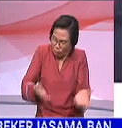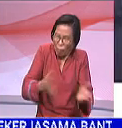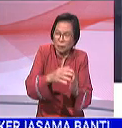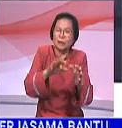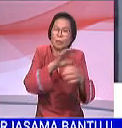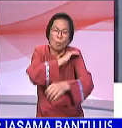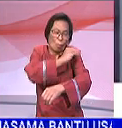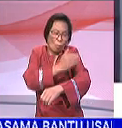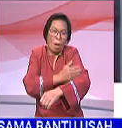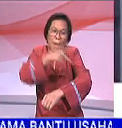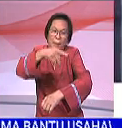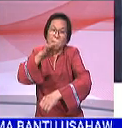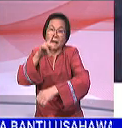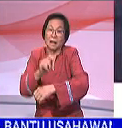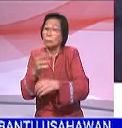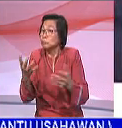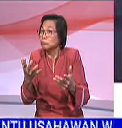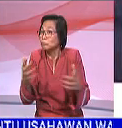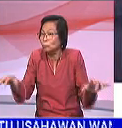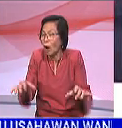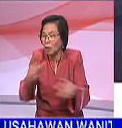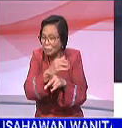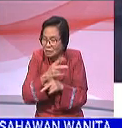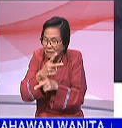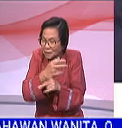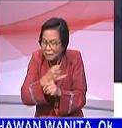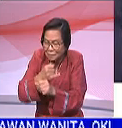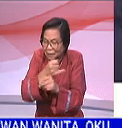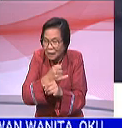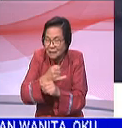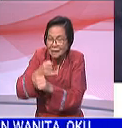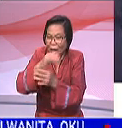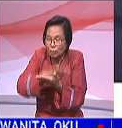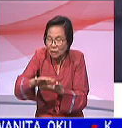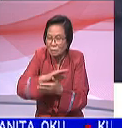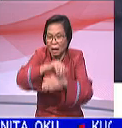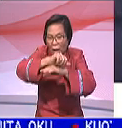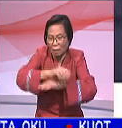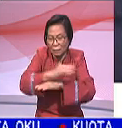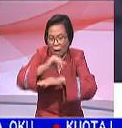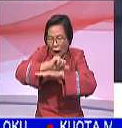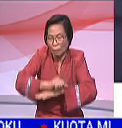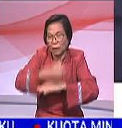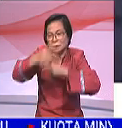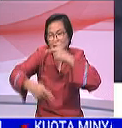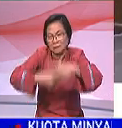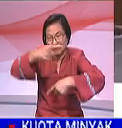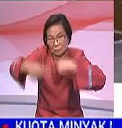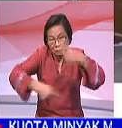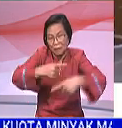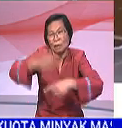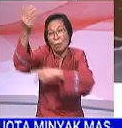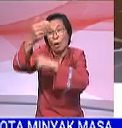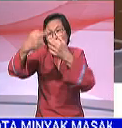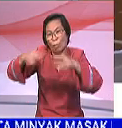pihak berkuasa tempatan dalam melaksanakan penjagaan kebersihan dan amalan kitar semula pria berkata demikian dalam